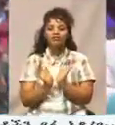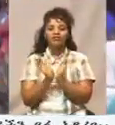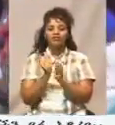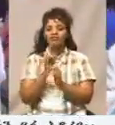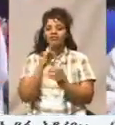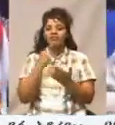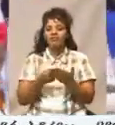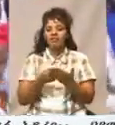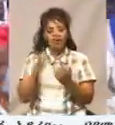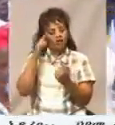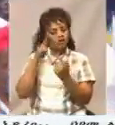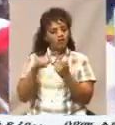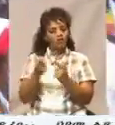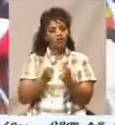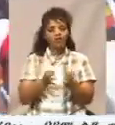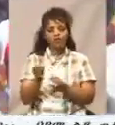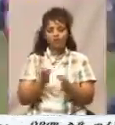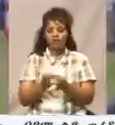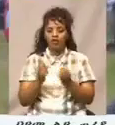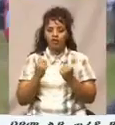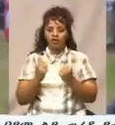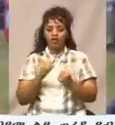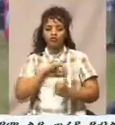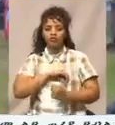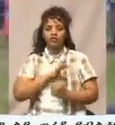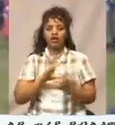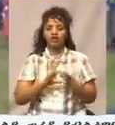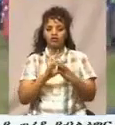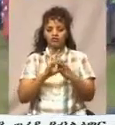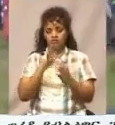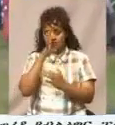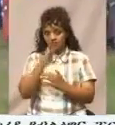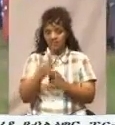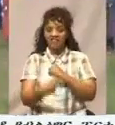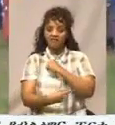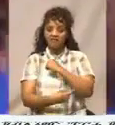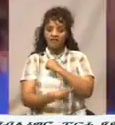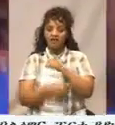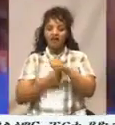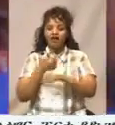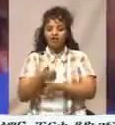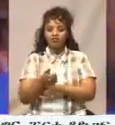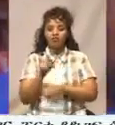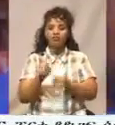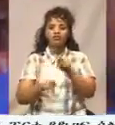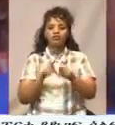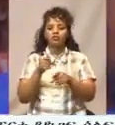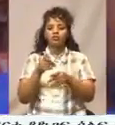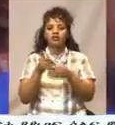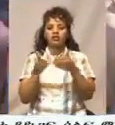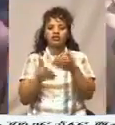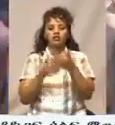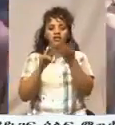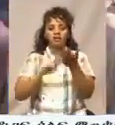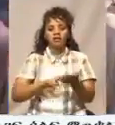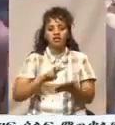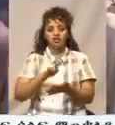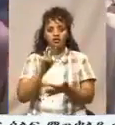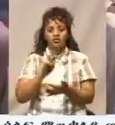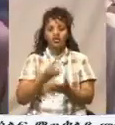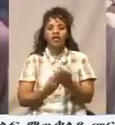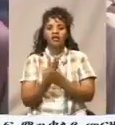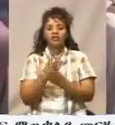ለማረጋገጥ ያለመ መሆኑን ገልጿል። ጠንካራ ውስጣዊ አንድነትን በመፍጠር ፈተናዎችን አልፎ ህብረተሰቡ በየደረጃ የሚያነሳቸውን